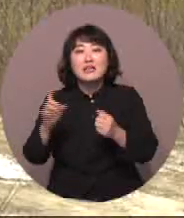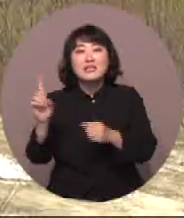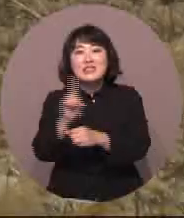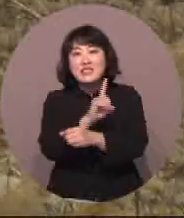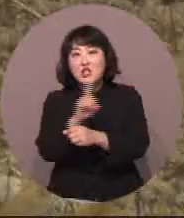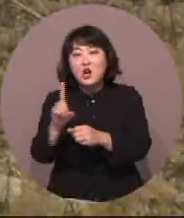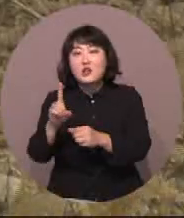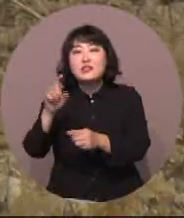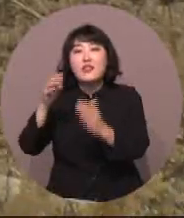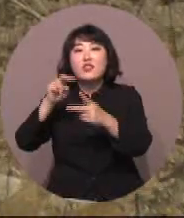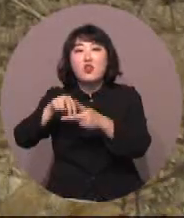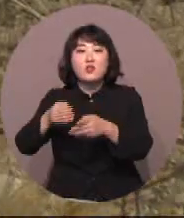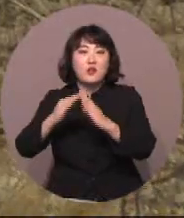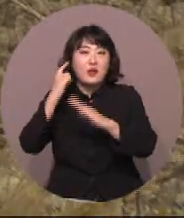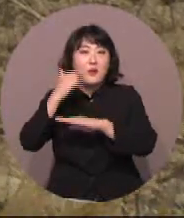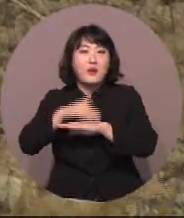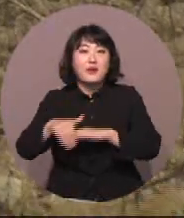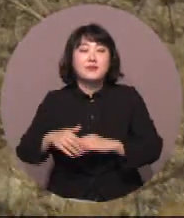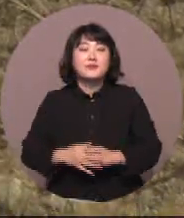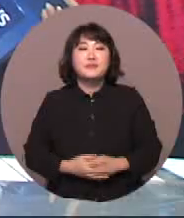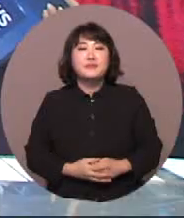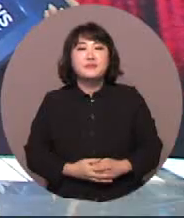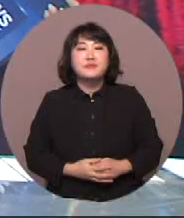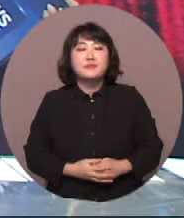센터도 건립 됩니다